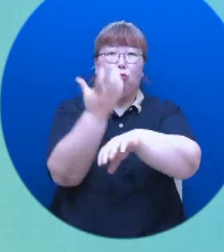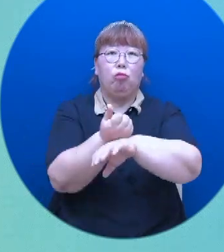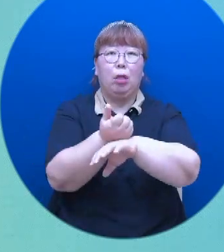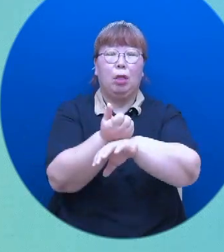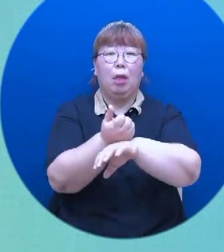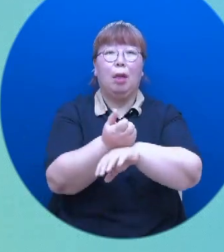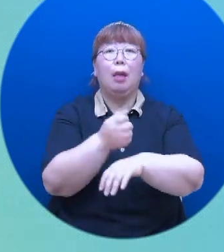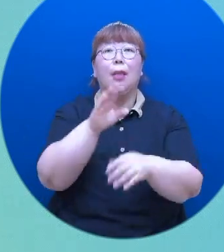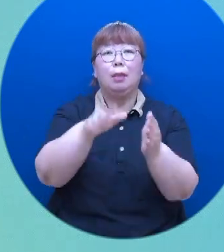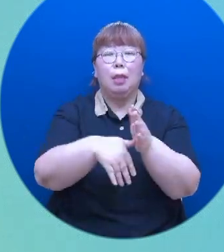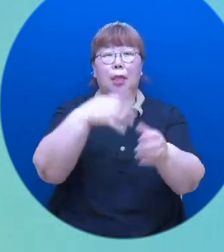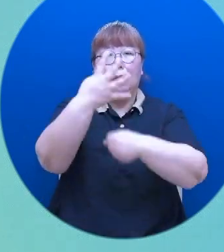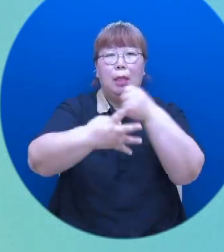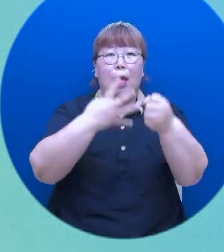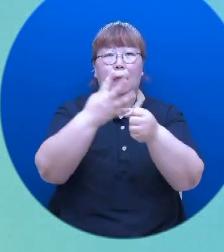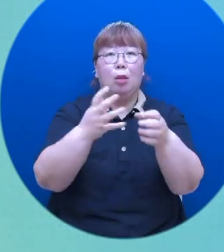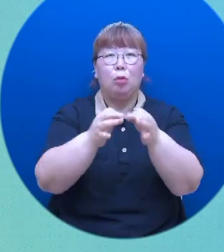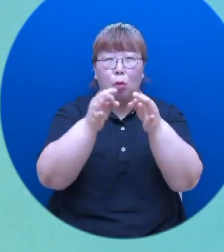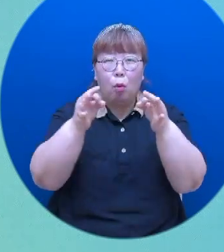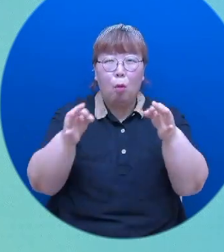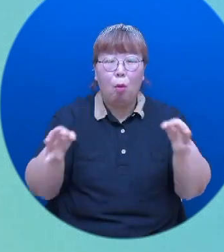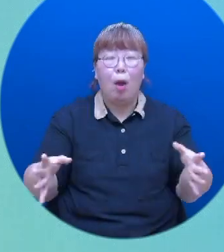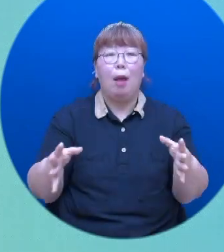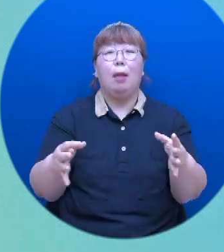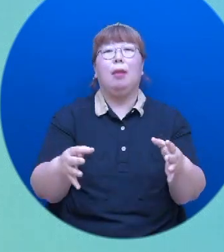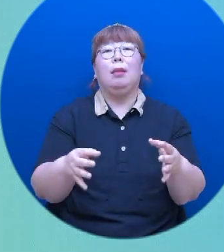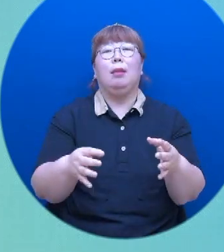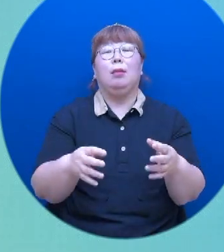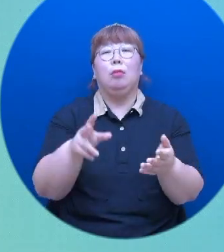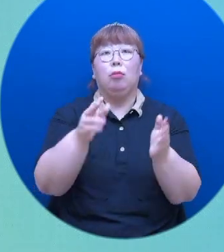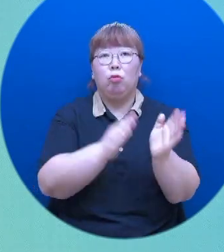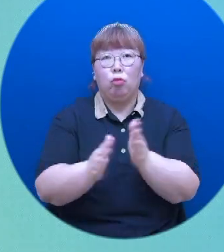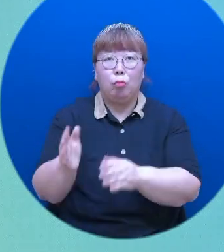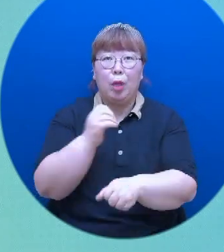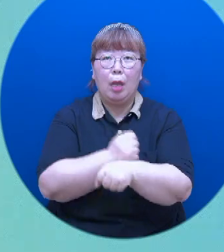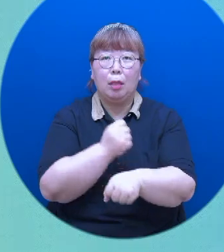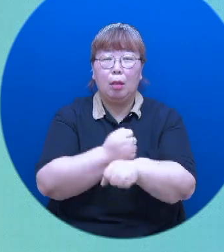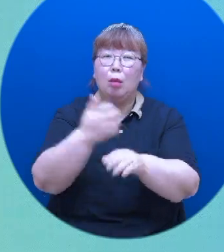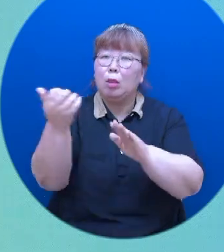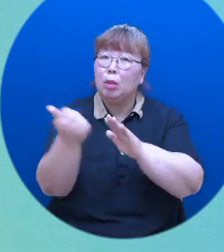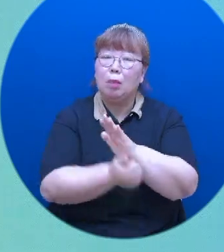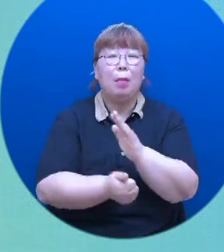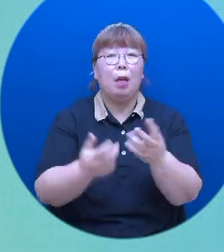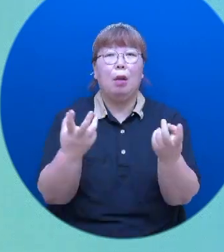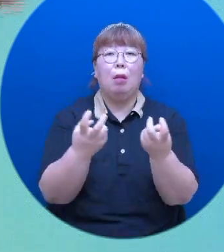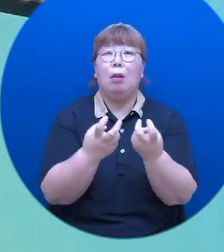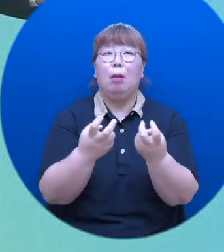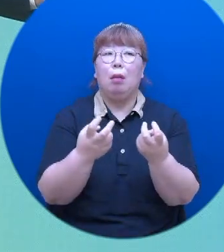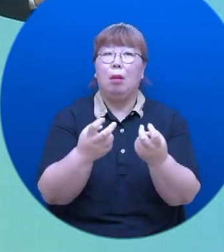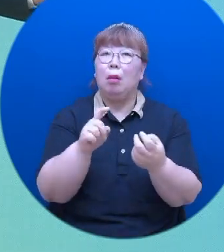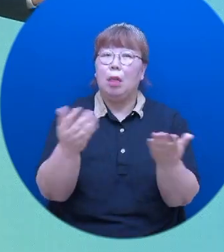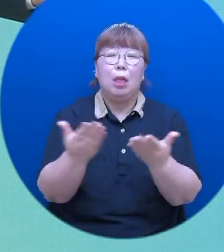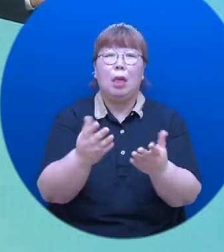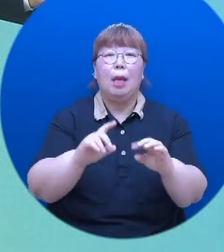동안 철저한 세밀한 계획을 세웠기 때문에 실패할 리가 없는